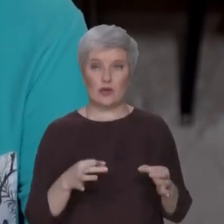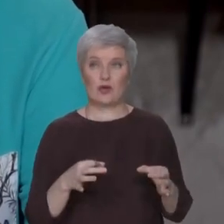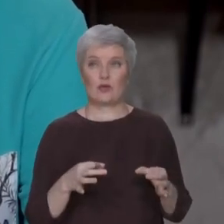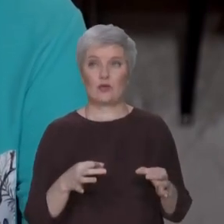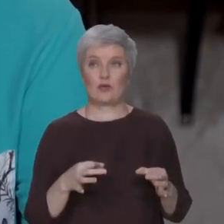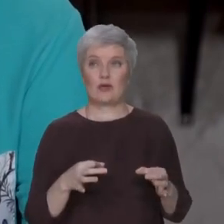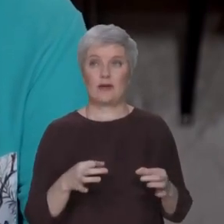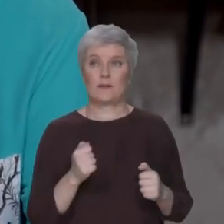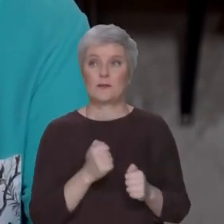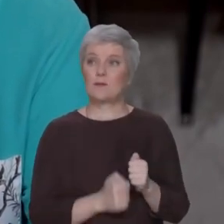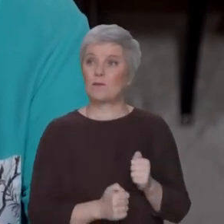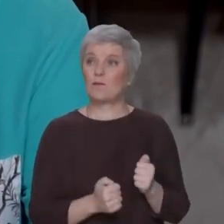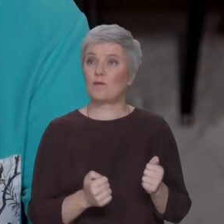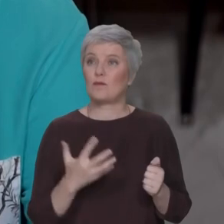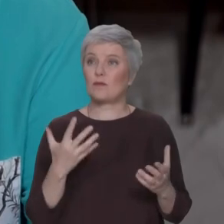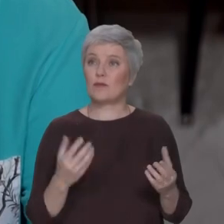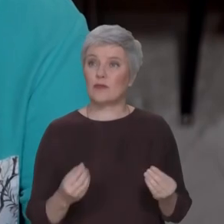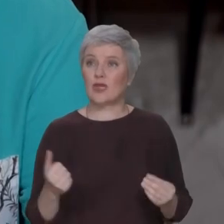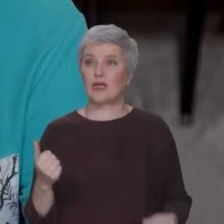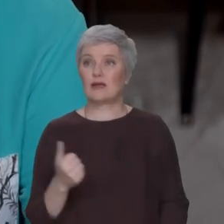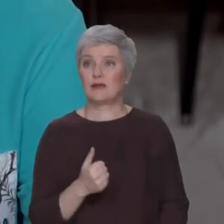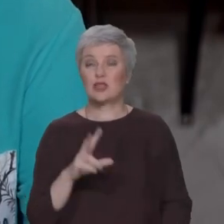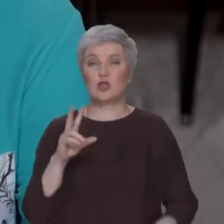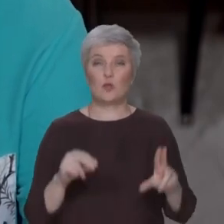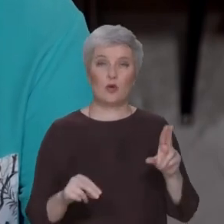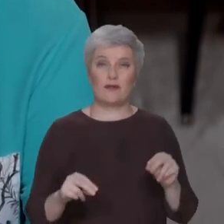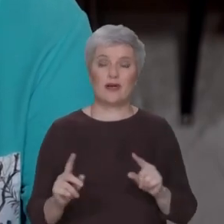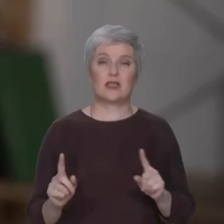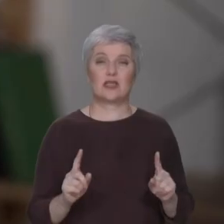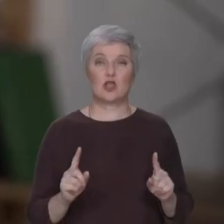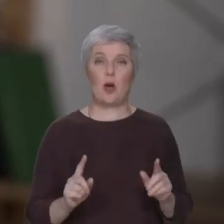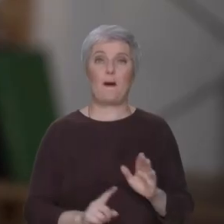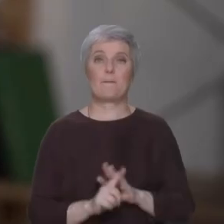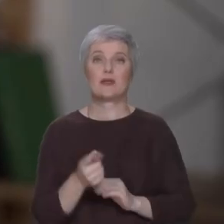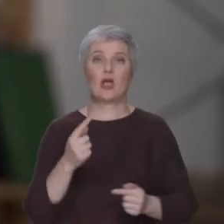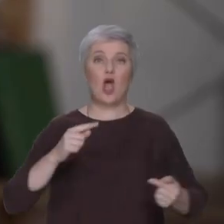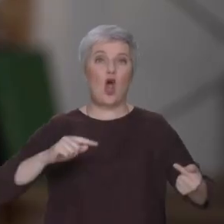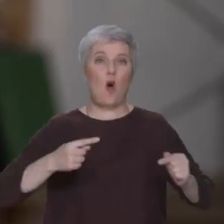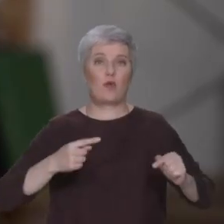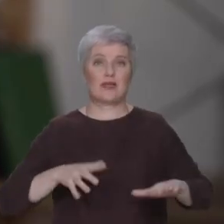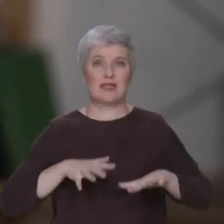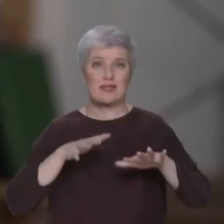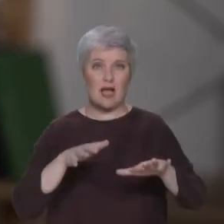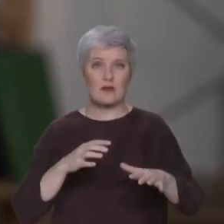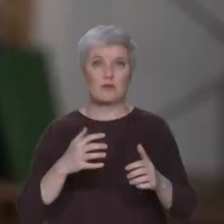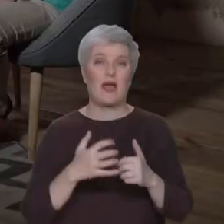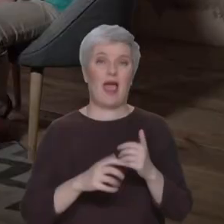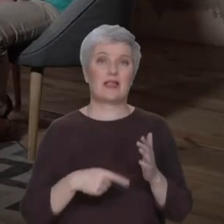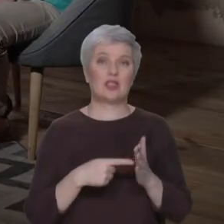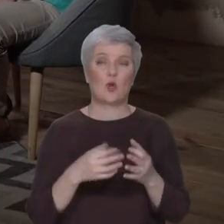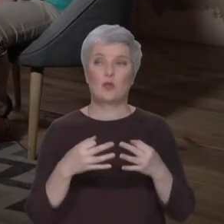Вони буквально кожен там день чи тиждень сподіваються, що почнеться контрнаступ, і хоча б Херсон звільнять.